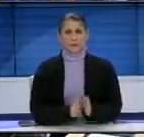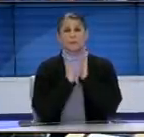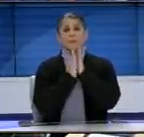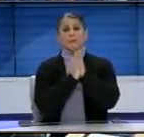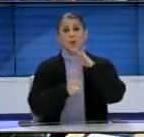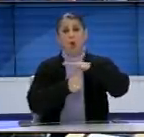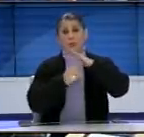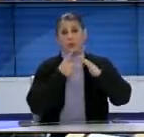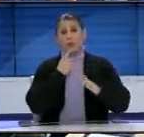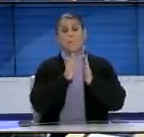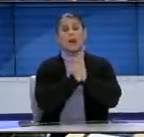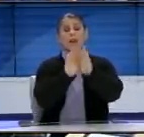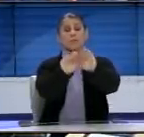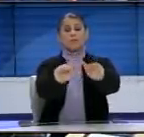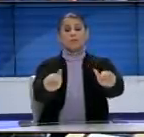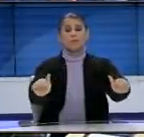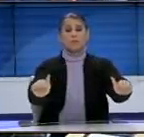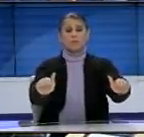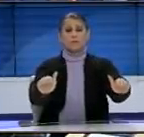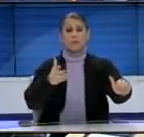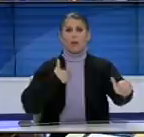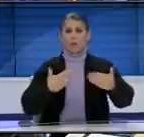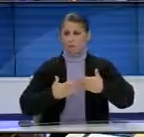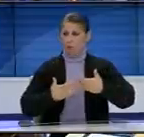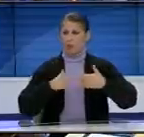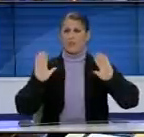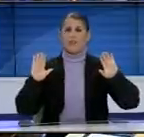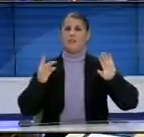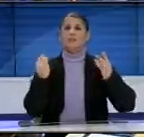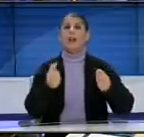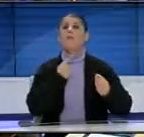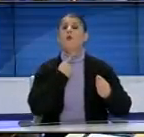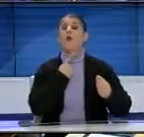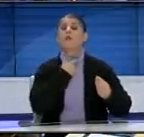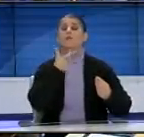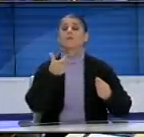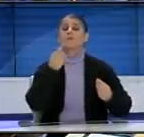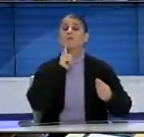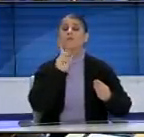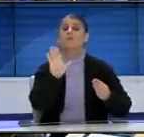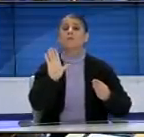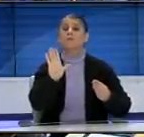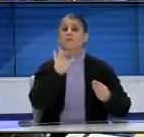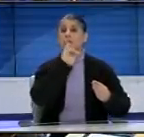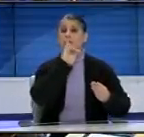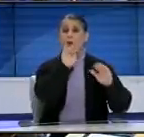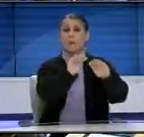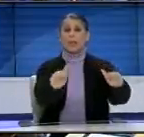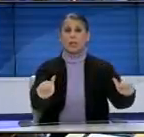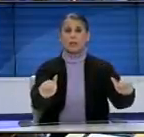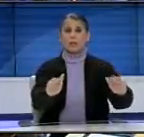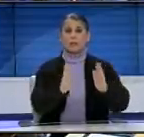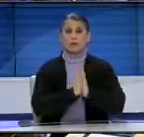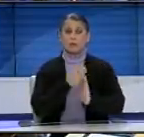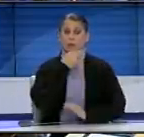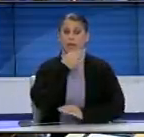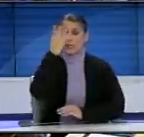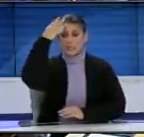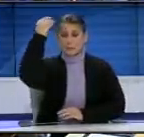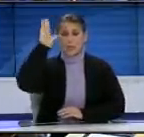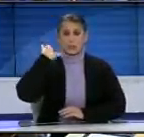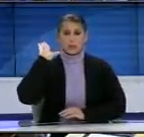Παρακαλώ. Δεν χρειάζομαι βοηθό. Έχω καλή φωνή. Παρακαλώ. Παράλληλα όμως,